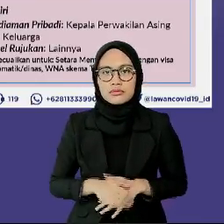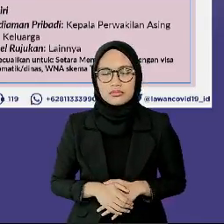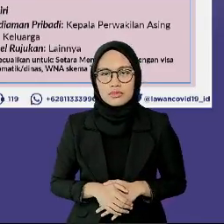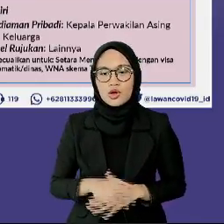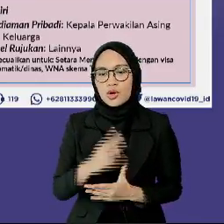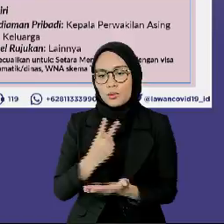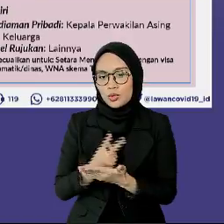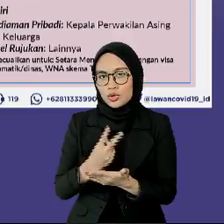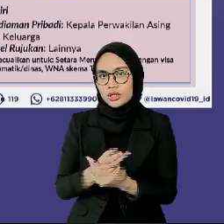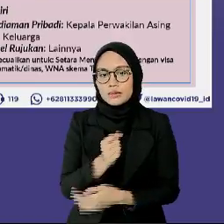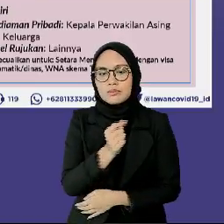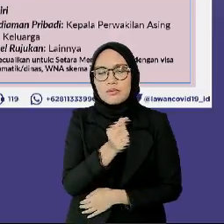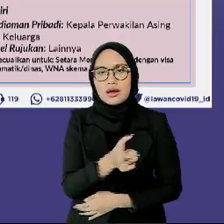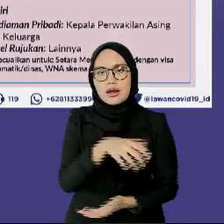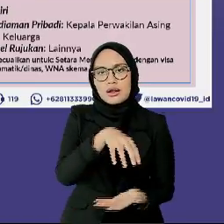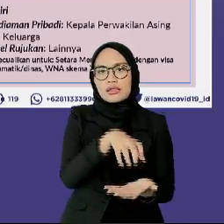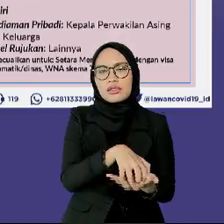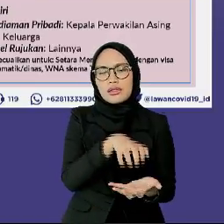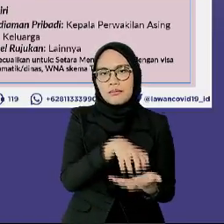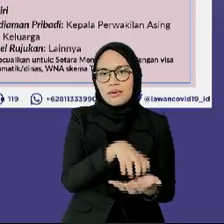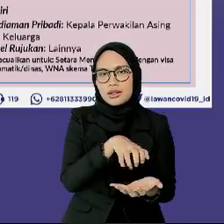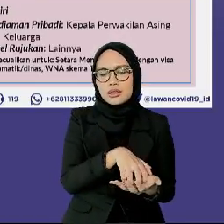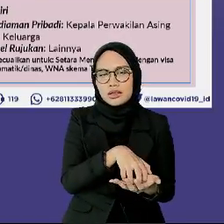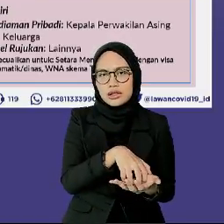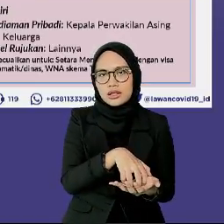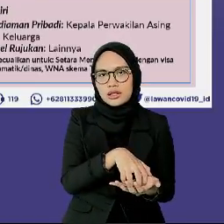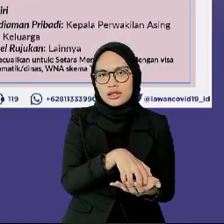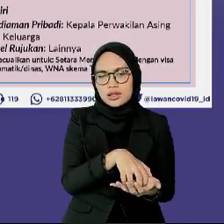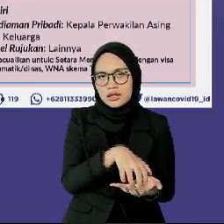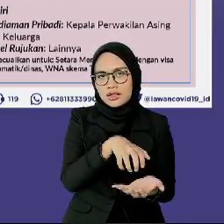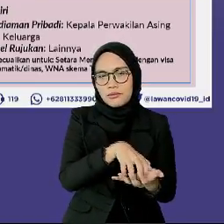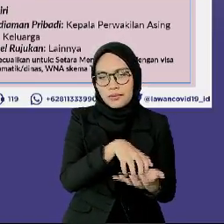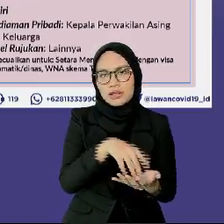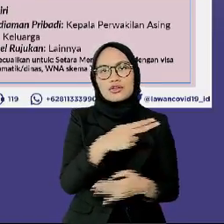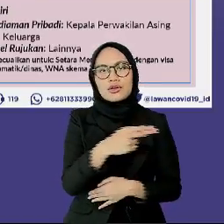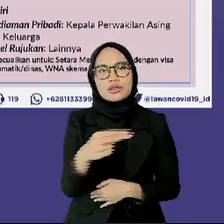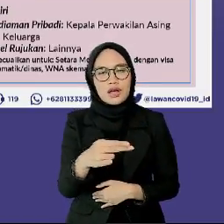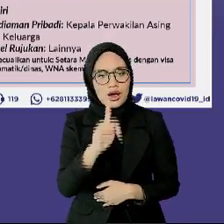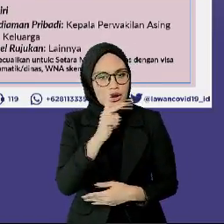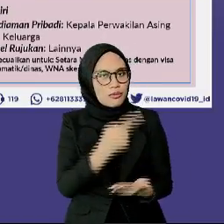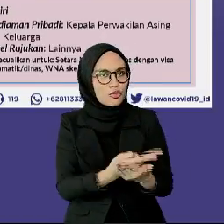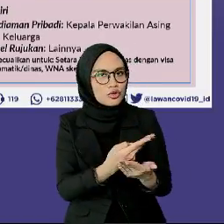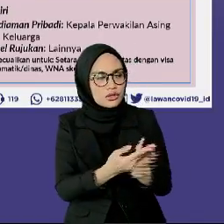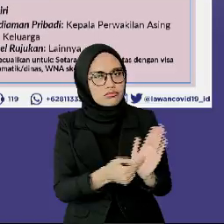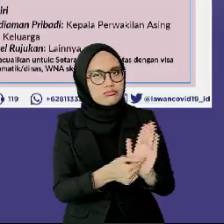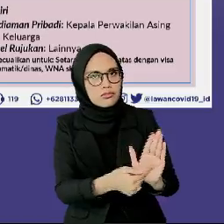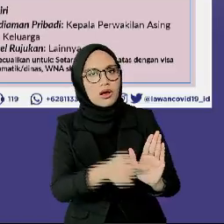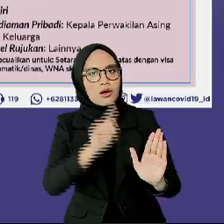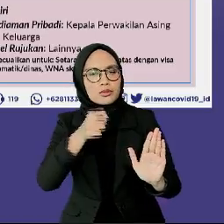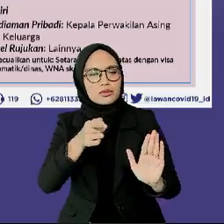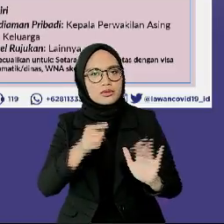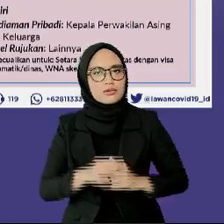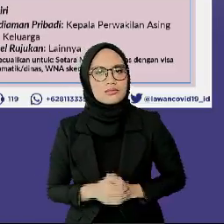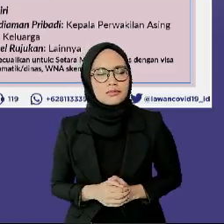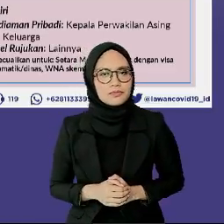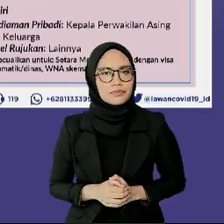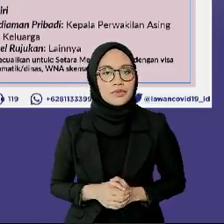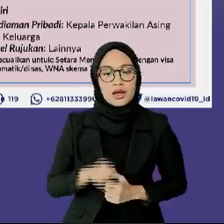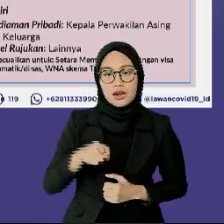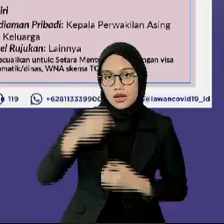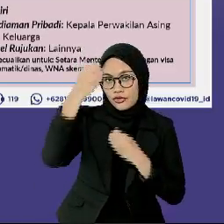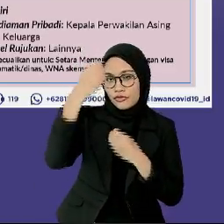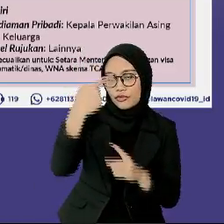dan pembayaran tempat akomodasi selama menetap di Indonesia. Sebagai tambahan,